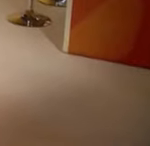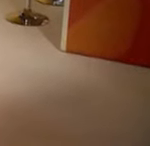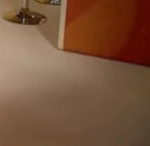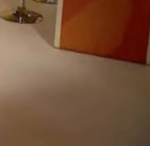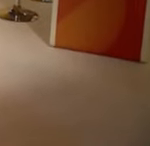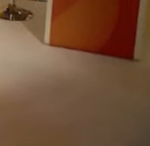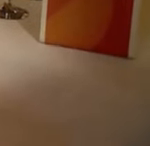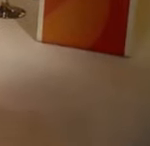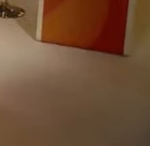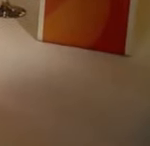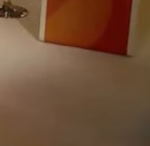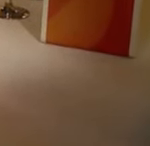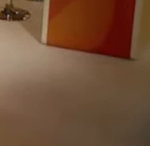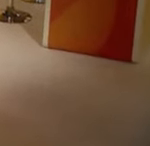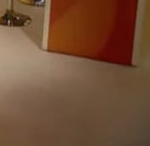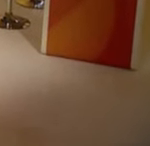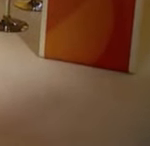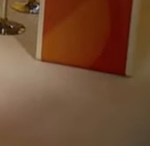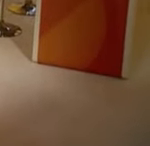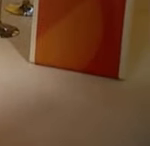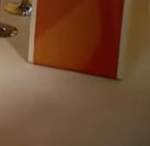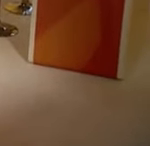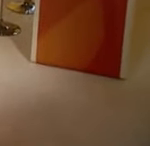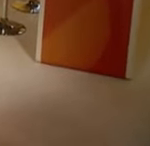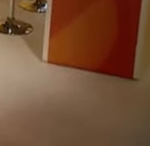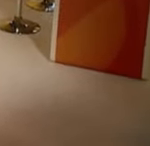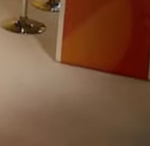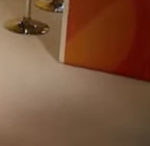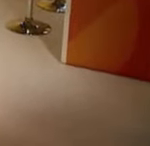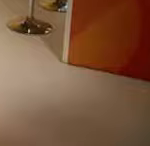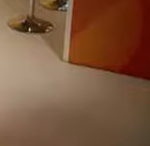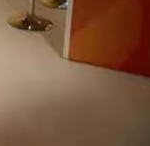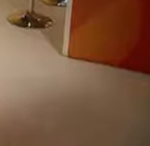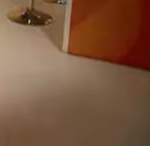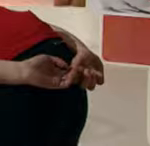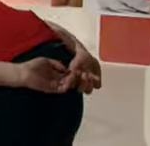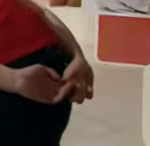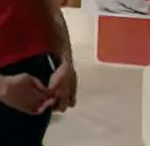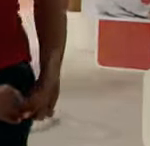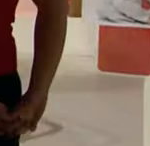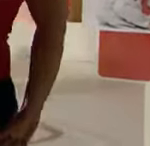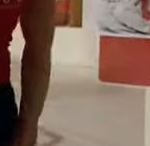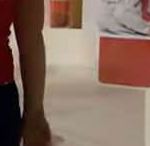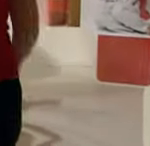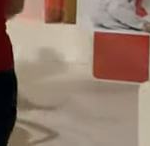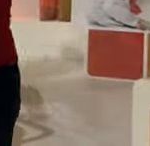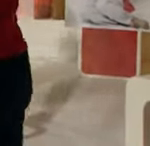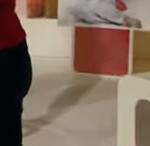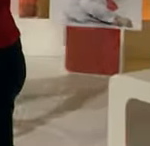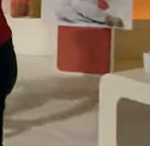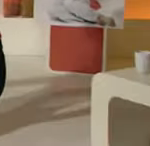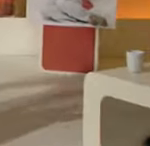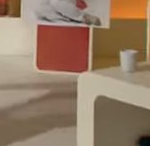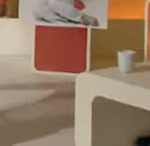pusinku a kulatě nahoru a pusinku miminku a ještě jednou pusinku, to je vončo a připravíme se